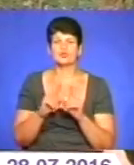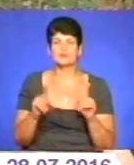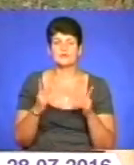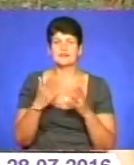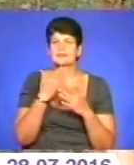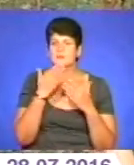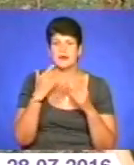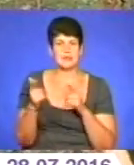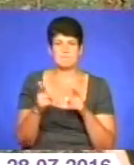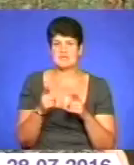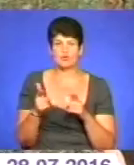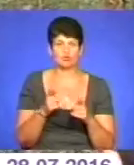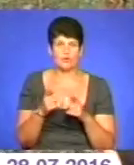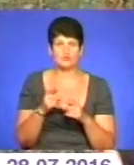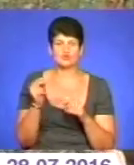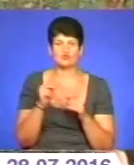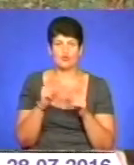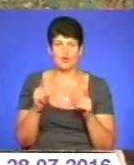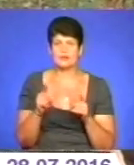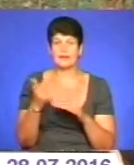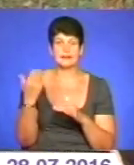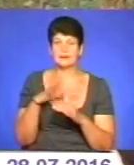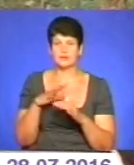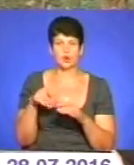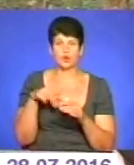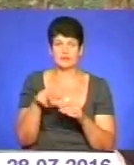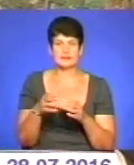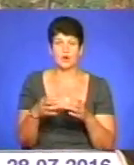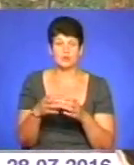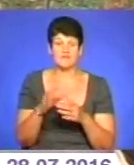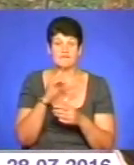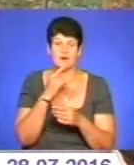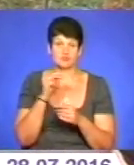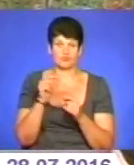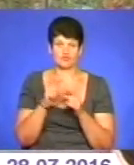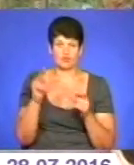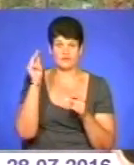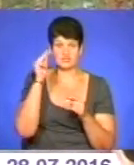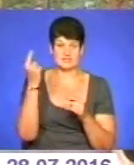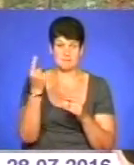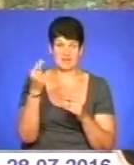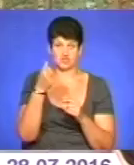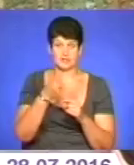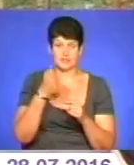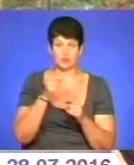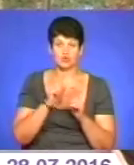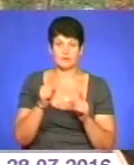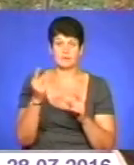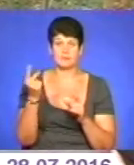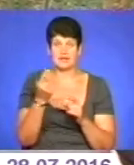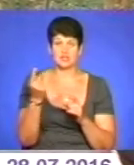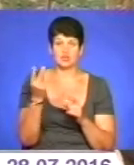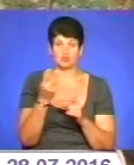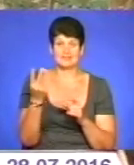мали підготовчої школи чи не ходили перед тим на гуртки, їм буде дуже важко в цій школі вчитися перший рік, особливо перший, другий, третій